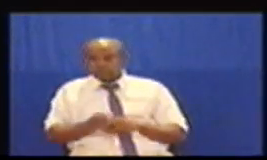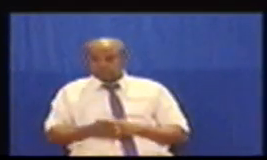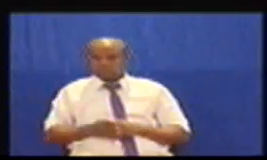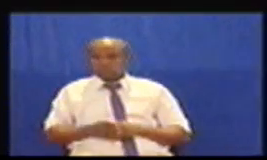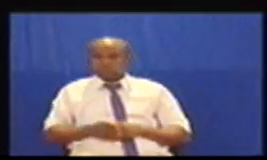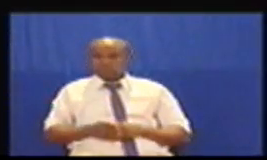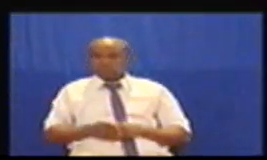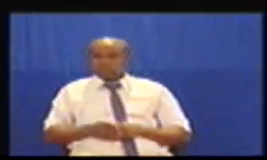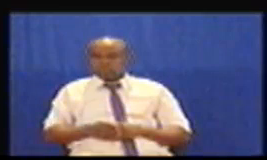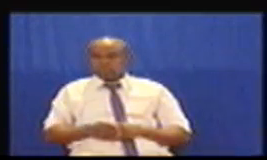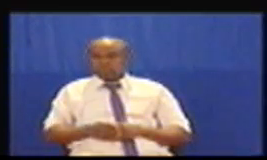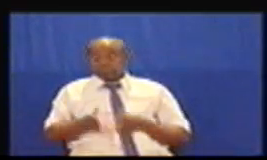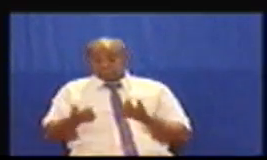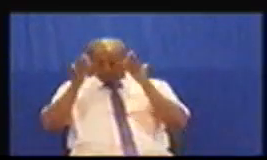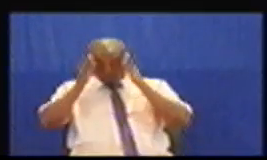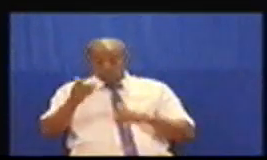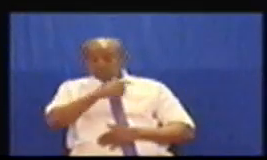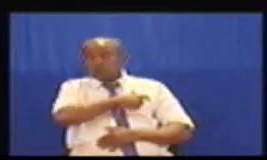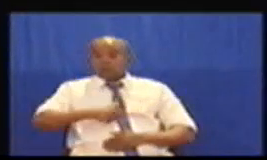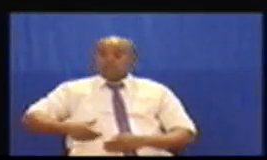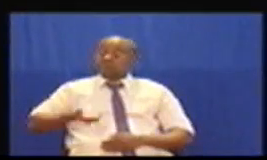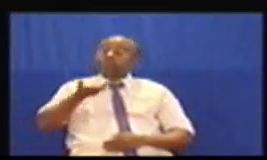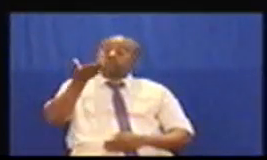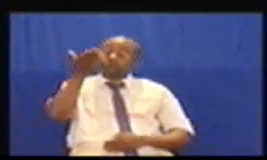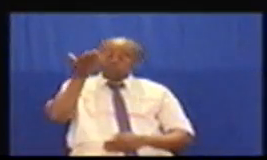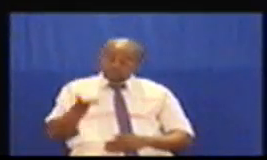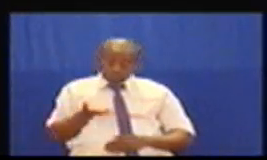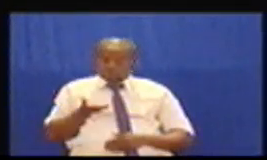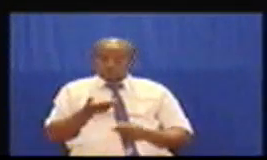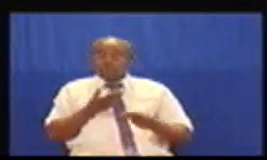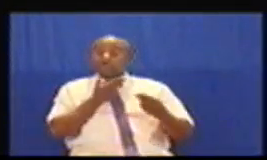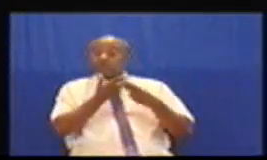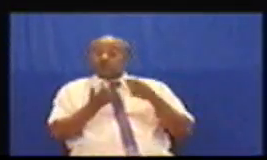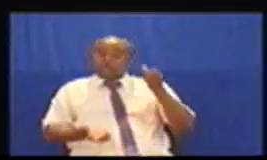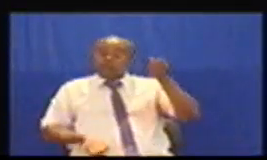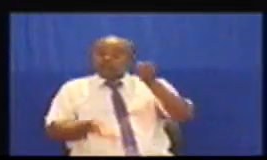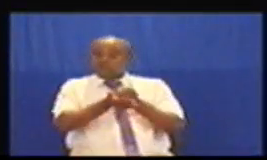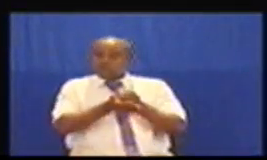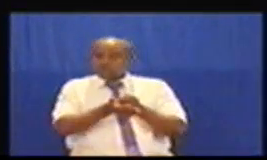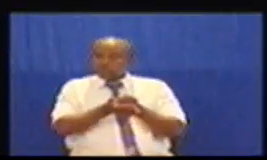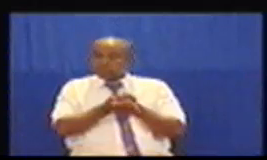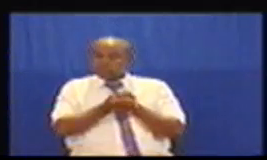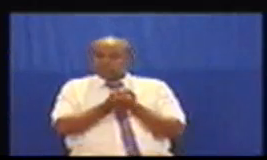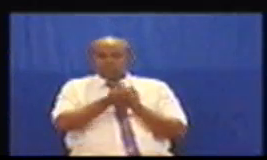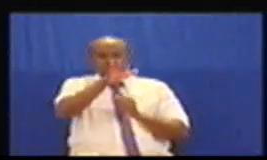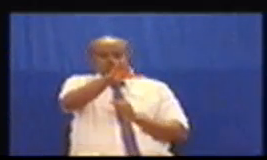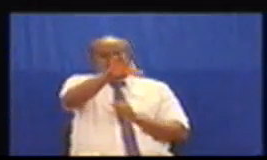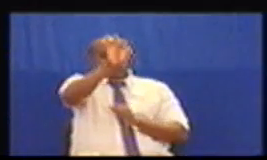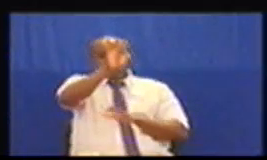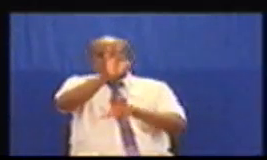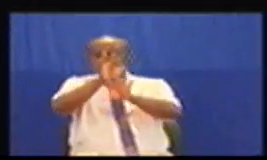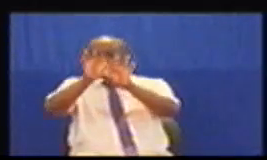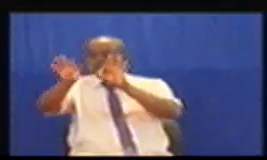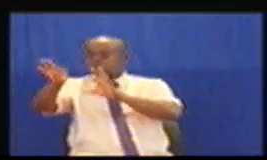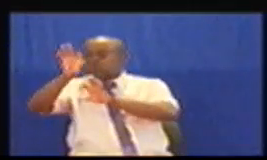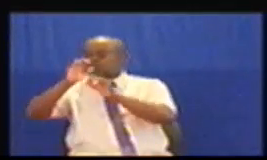Mheshimiwa Rais Dr. John Pombe Joseph Magufuli ameteua majaji wengi